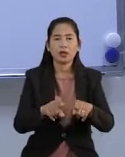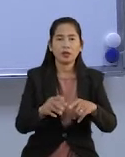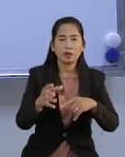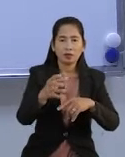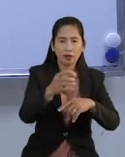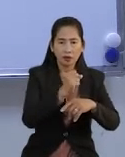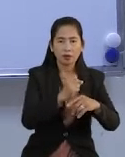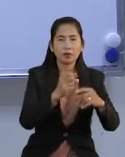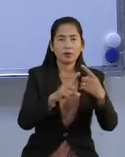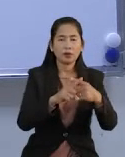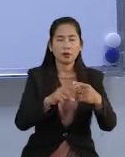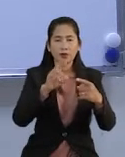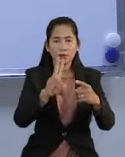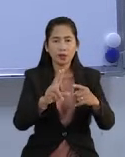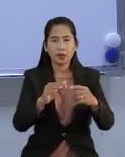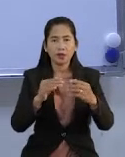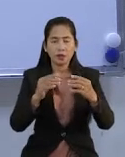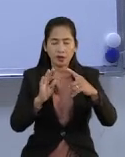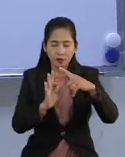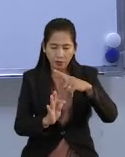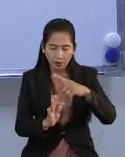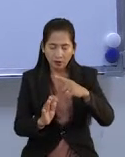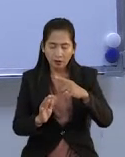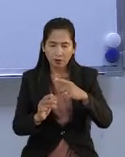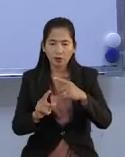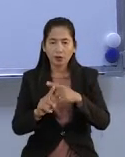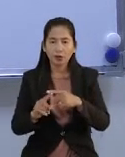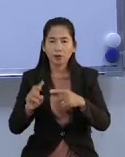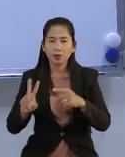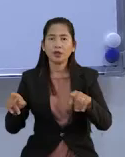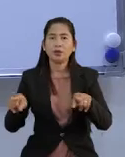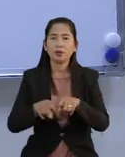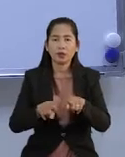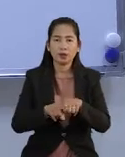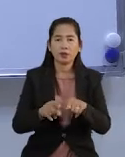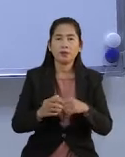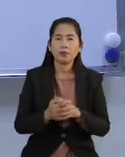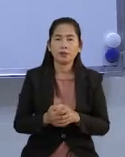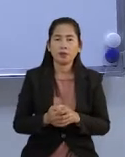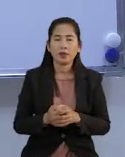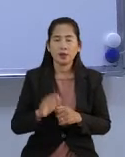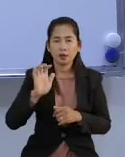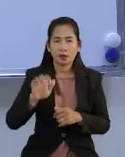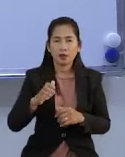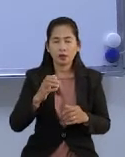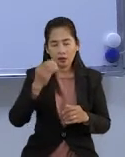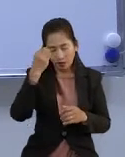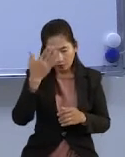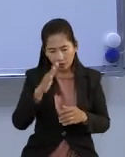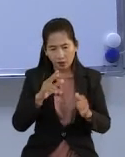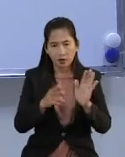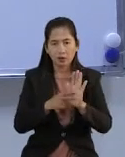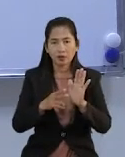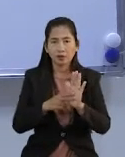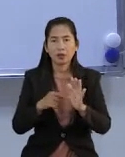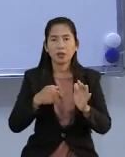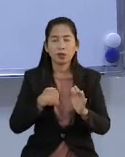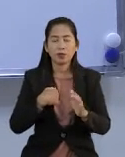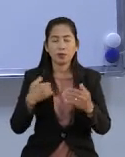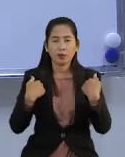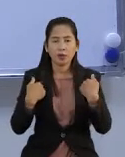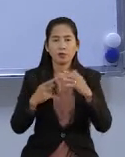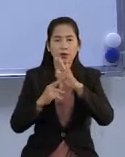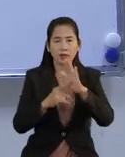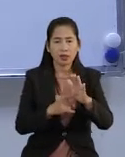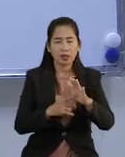phía dục từ cốn nâng phí phía bay có con từ côn nâng pi đổi khnìa. Chà, đập bay ở càn tài chế bác, nẹ cử